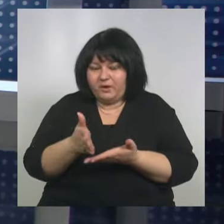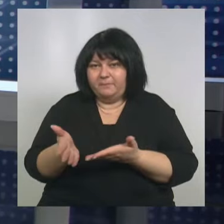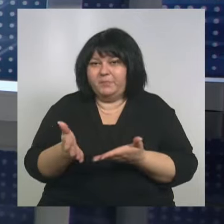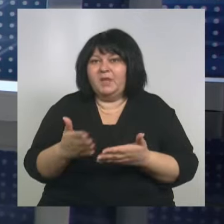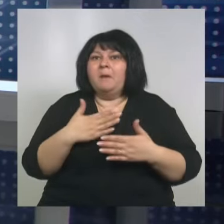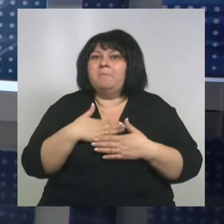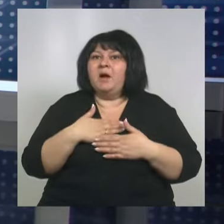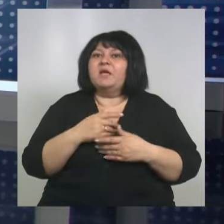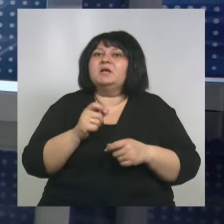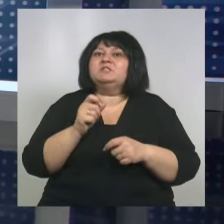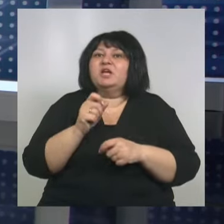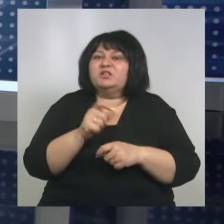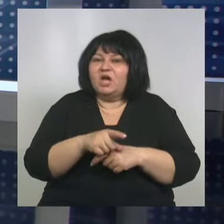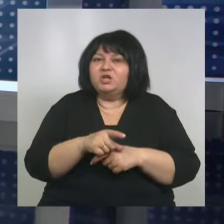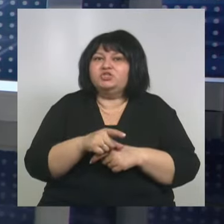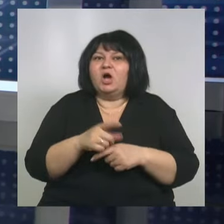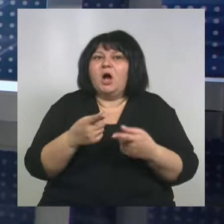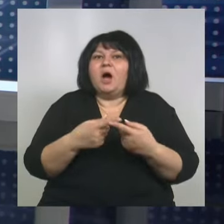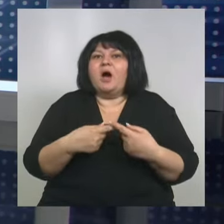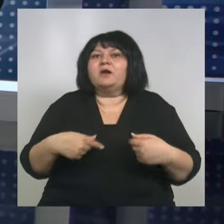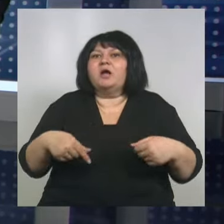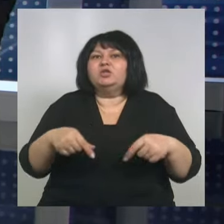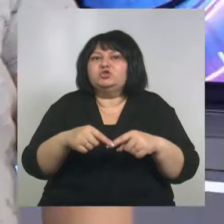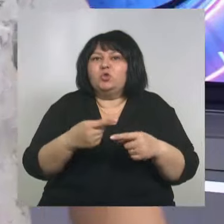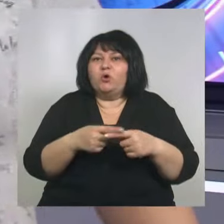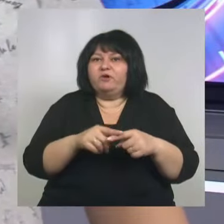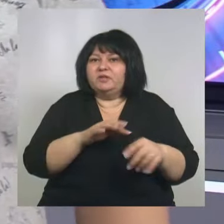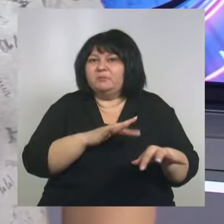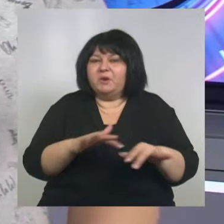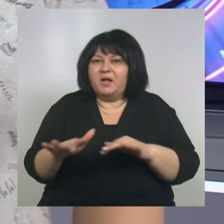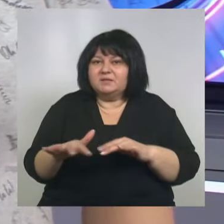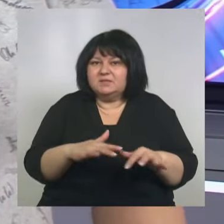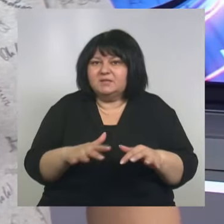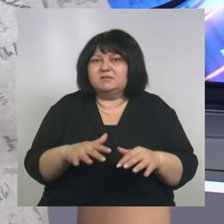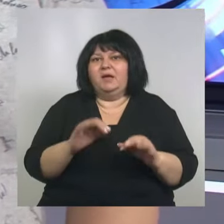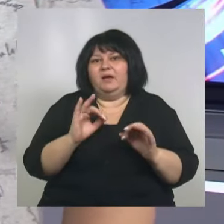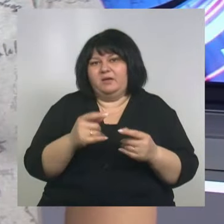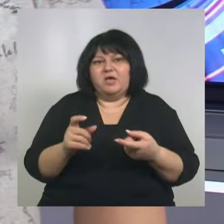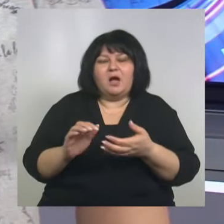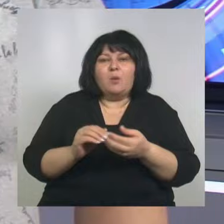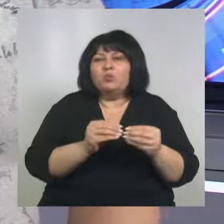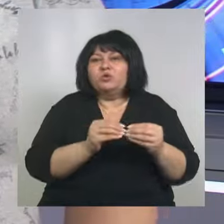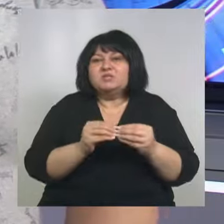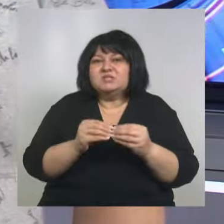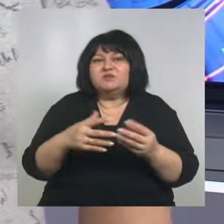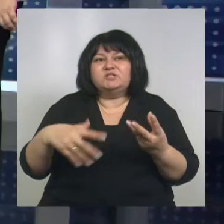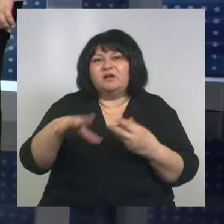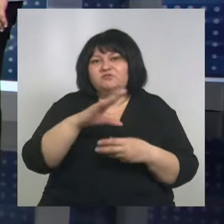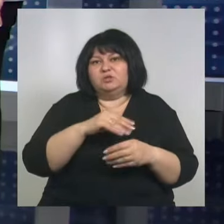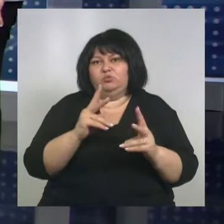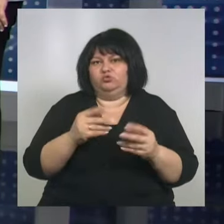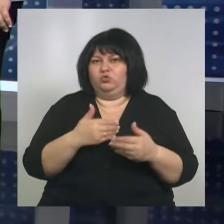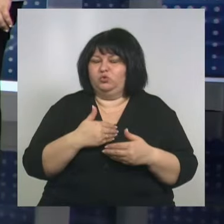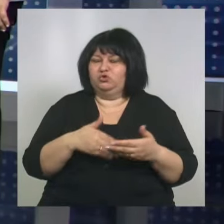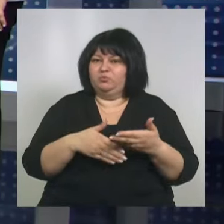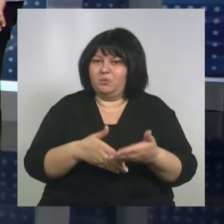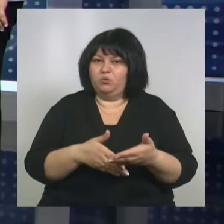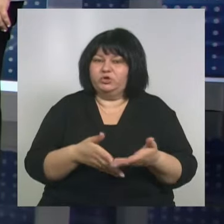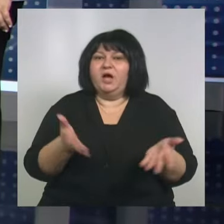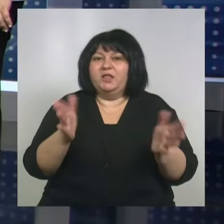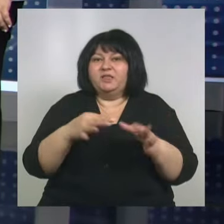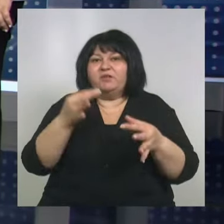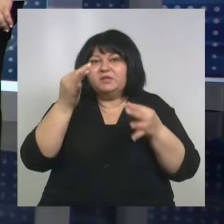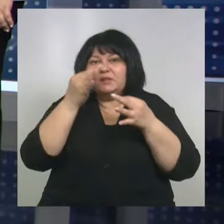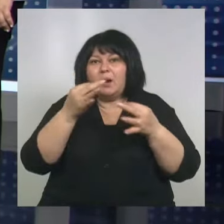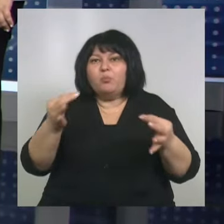моя же задача организовывать этот процесс и коммуницировать с теми кто хочет помочь давайте напомним как